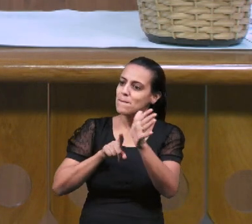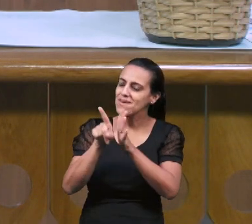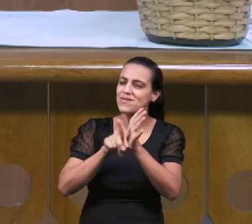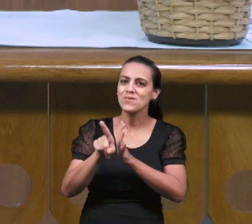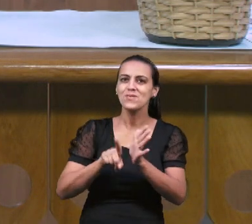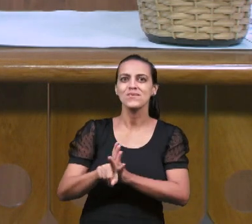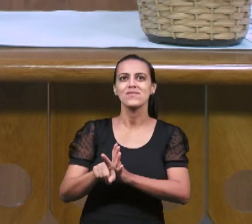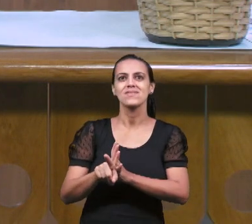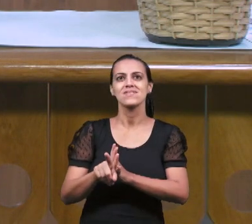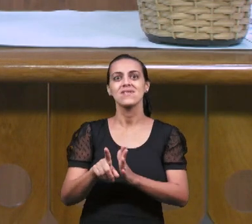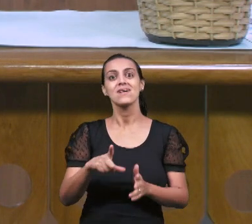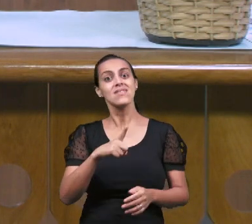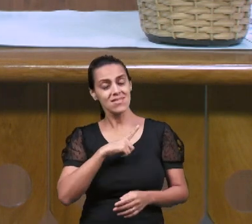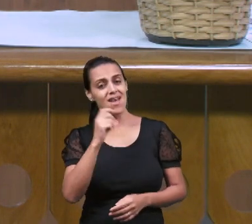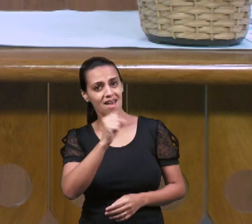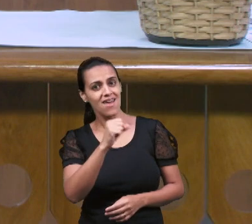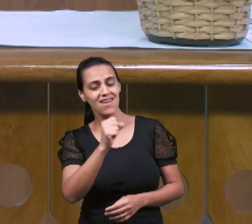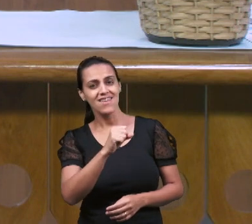est au début.